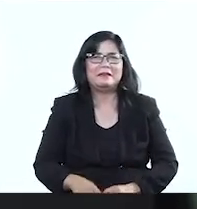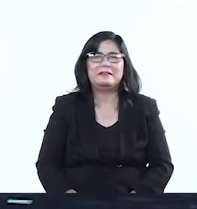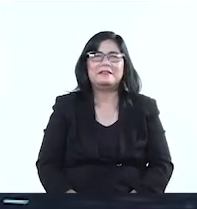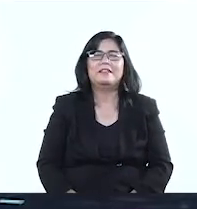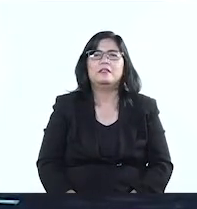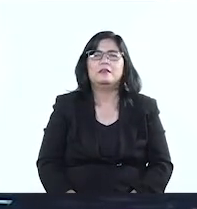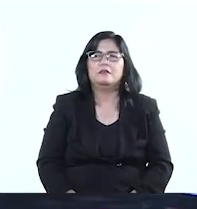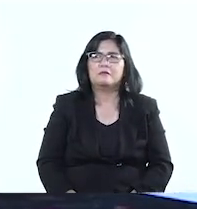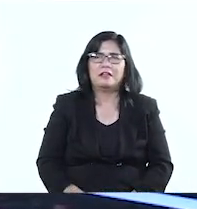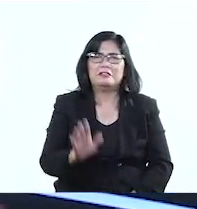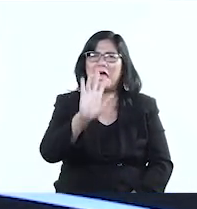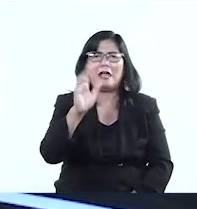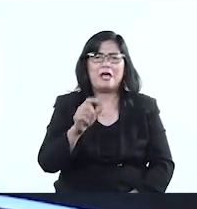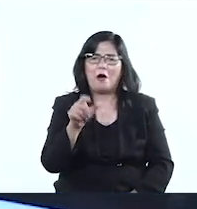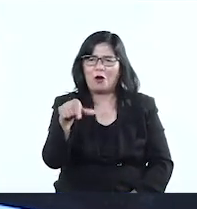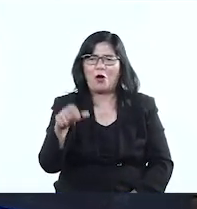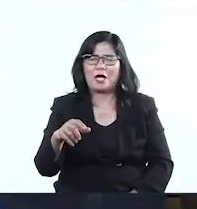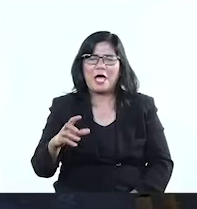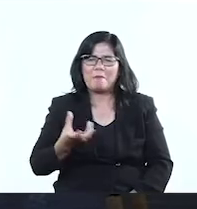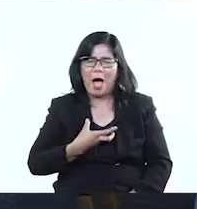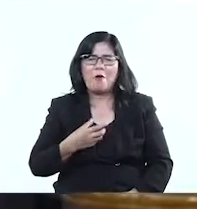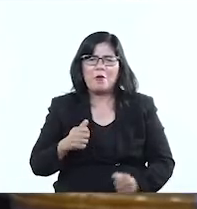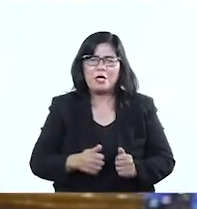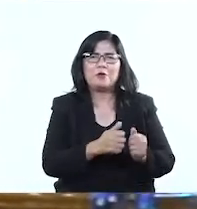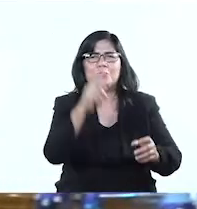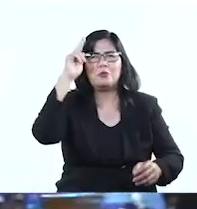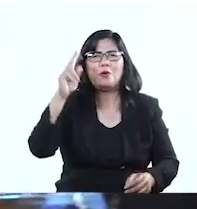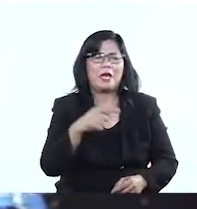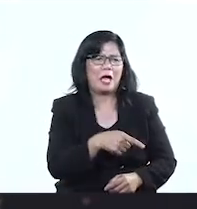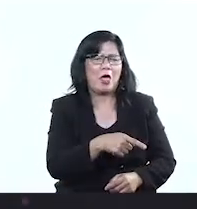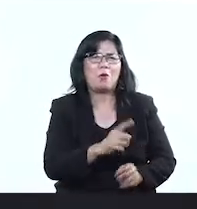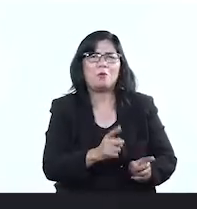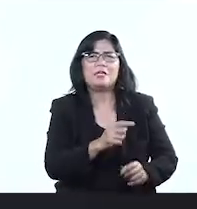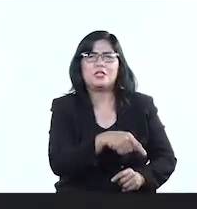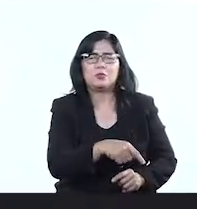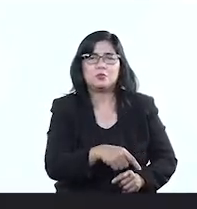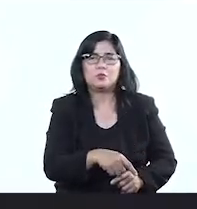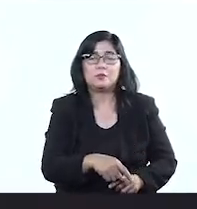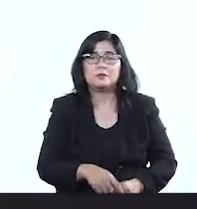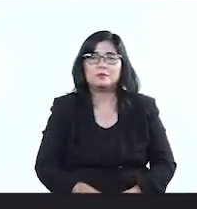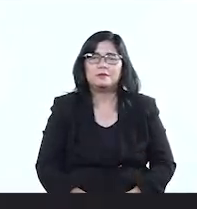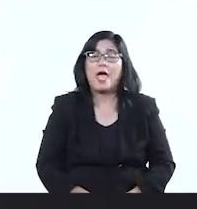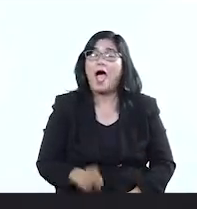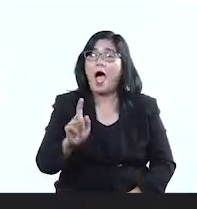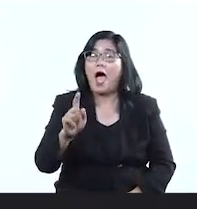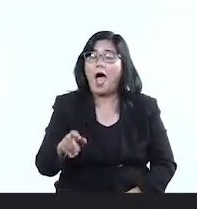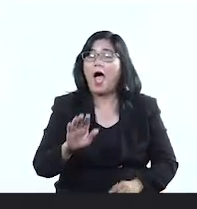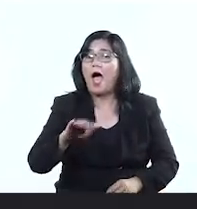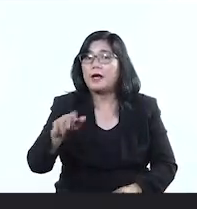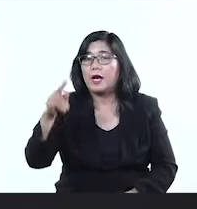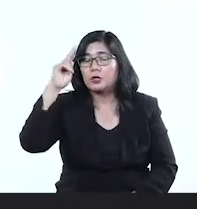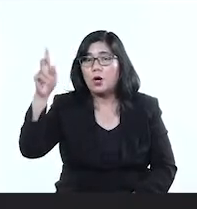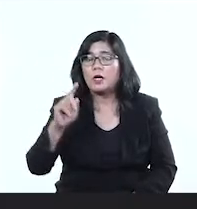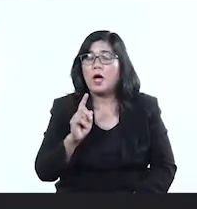orang mau ikut Tuhan kalau begitu Hai anak-anak Tuhan harus melewati penderitaan Yes I Hai Apakah Tuhan di tengah penderitaan